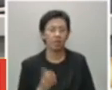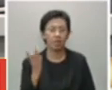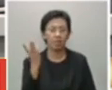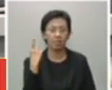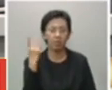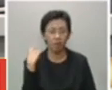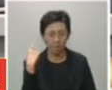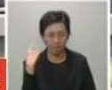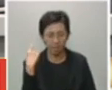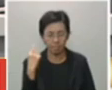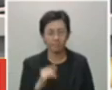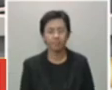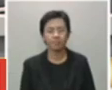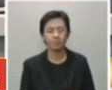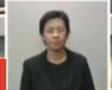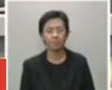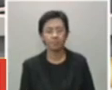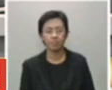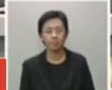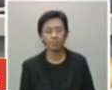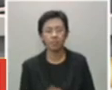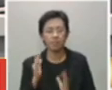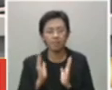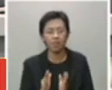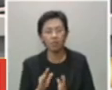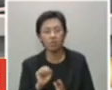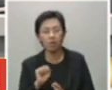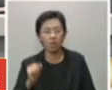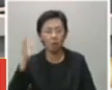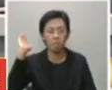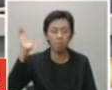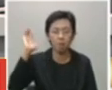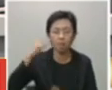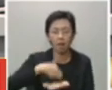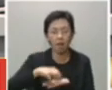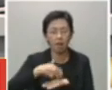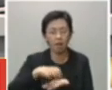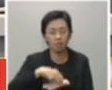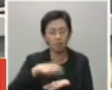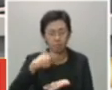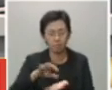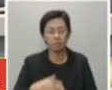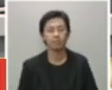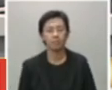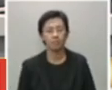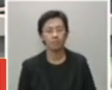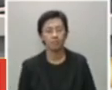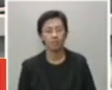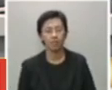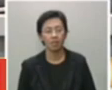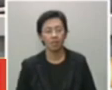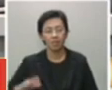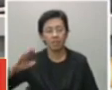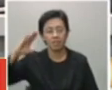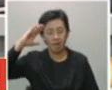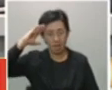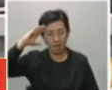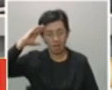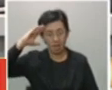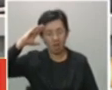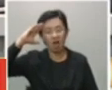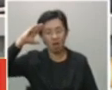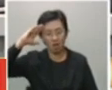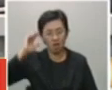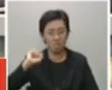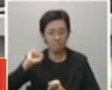จารย์วิโรจน์ได้อภิปรายเรื่องนี้ ขามีคำสั่งในกองทัพเนี่ยแหละหลุดออกมาน